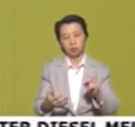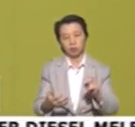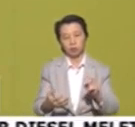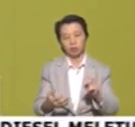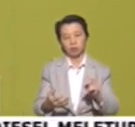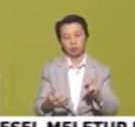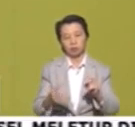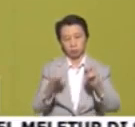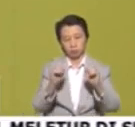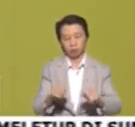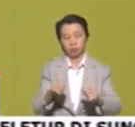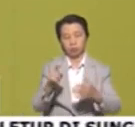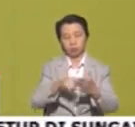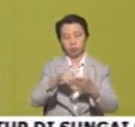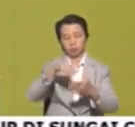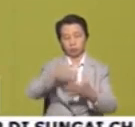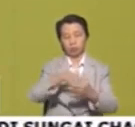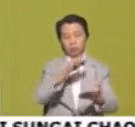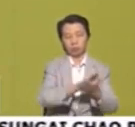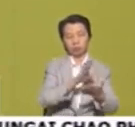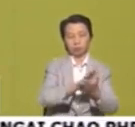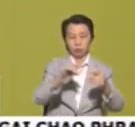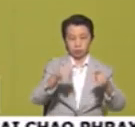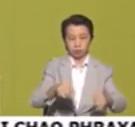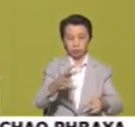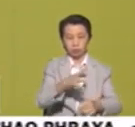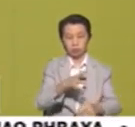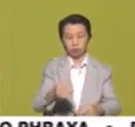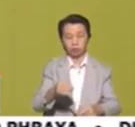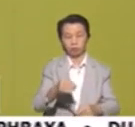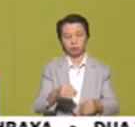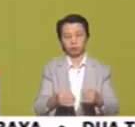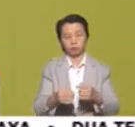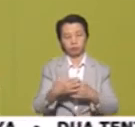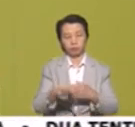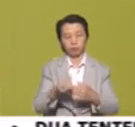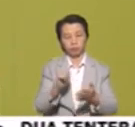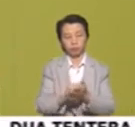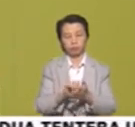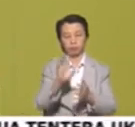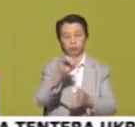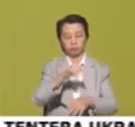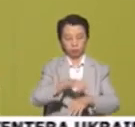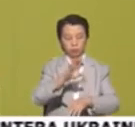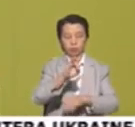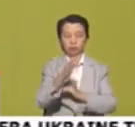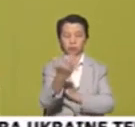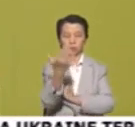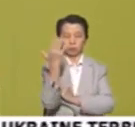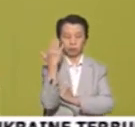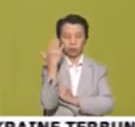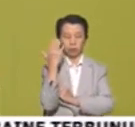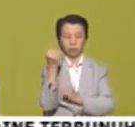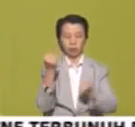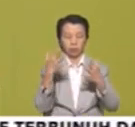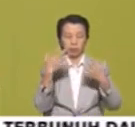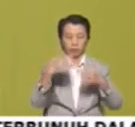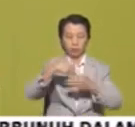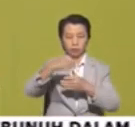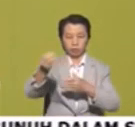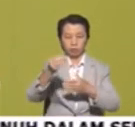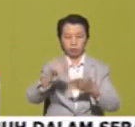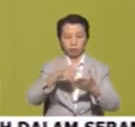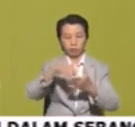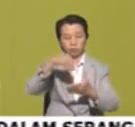pengundi yang layak untuk mengundi di sekolah agama ini. Dan sekitar pagi tadi, saya saksikan 8 pagi tadi, Alhamdulillah ramai yang dah keluar pengundi. Seawal